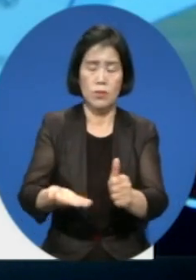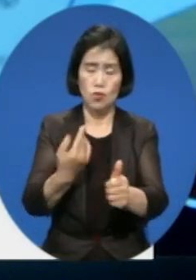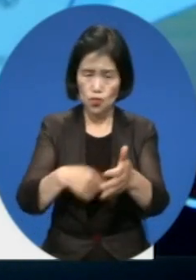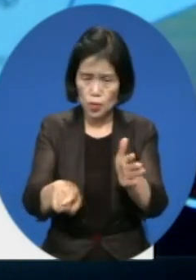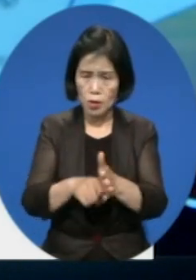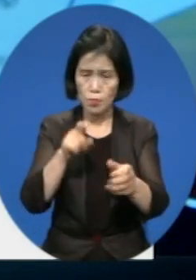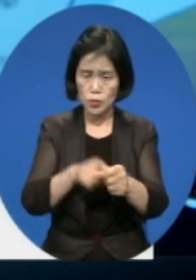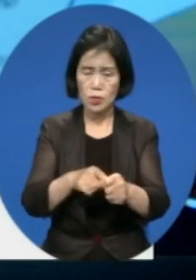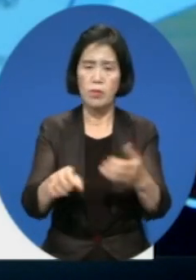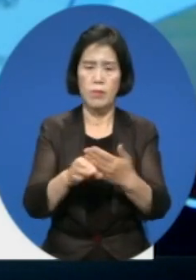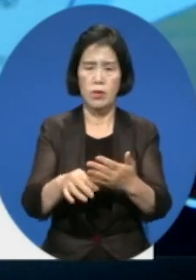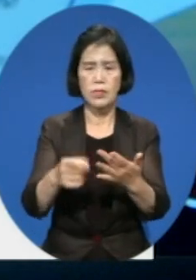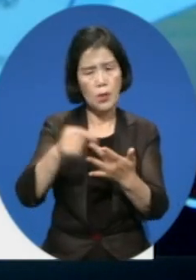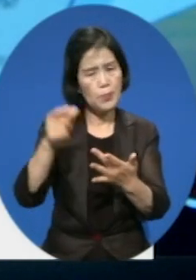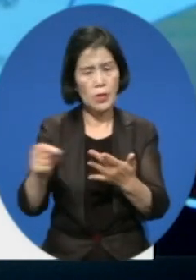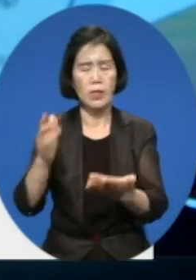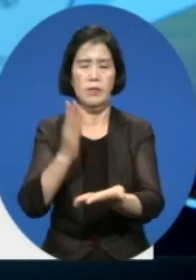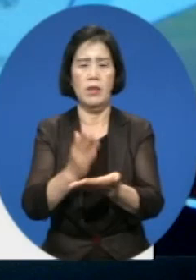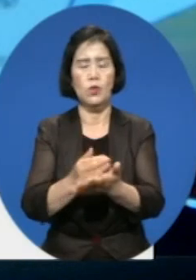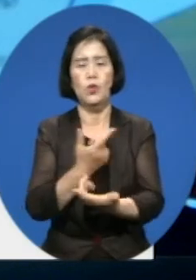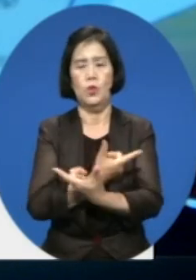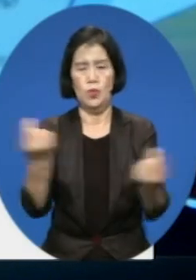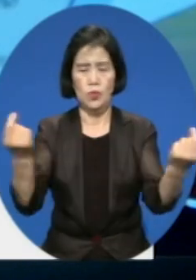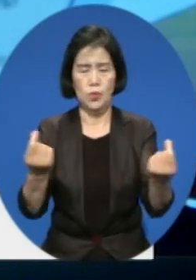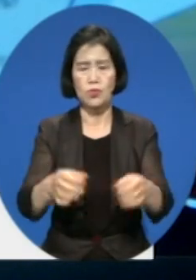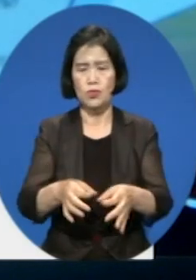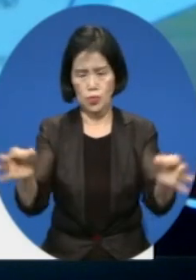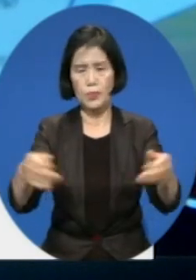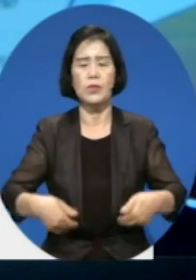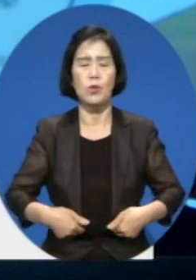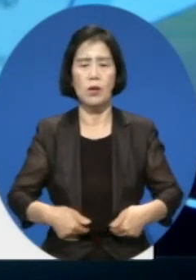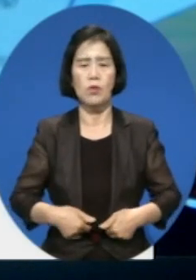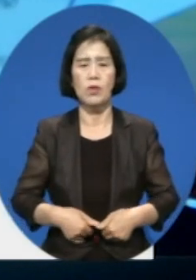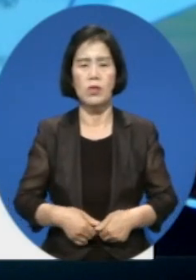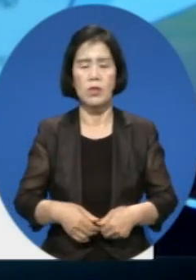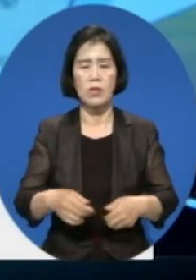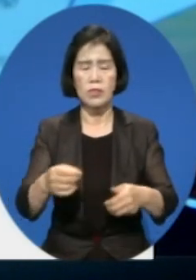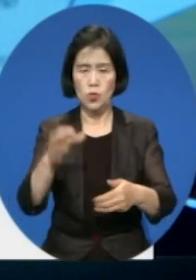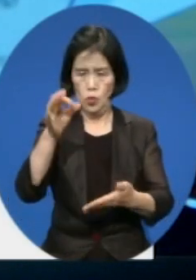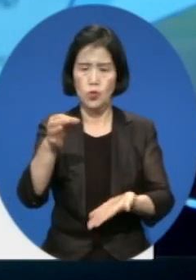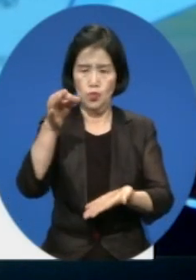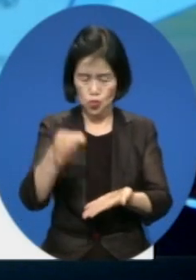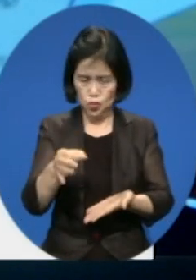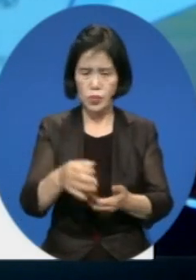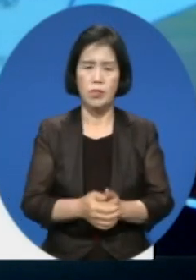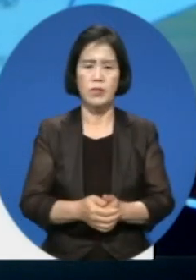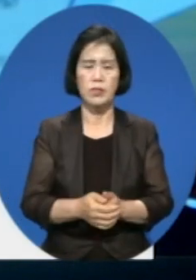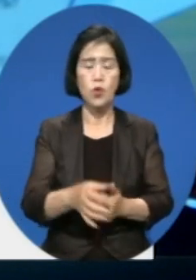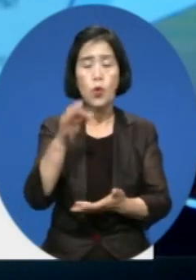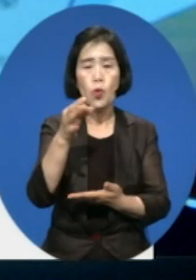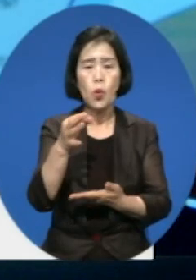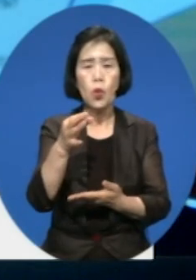목적이면 선별이 아니라 모든 보편적인 데다 줘야 되고요. 그 대신 액수를 좀 낮추되 이큰